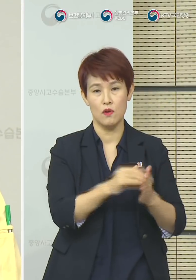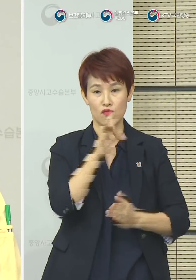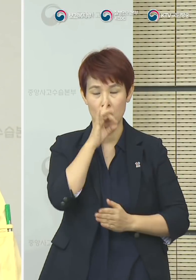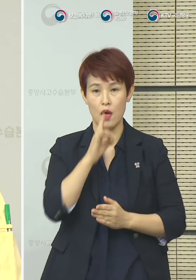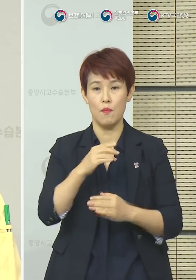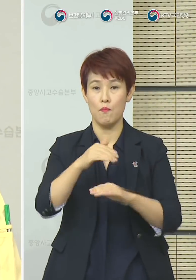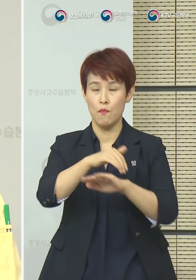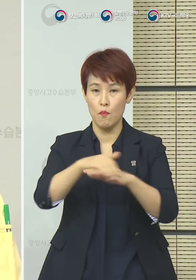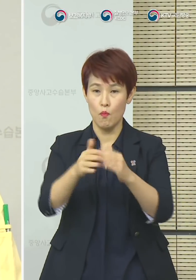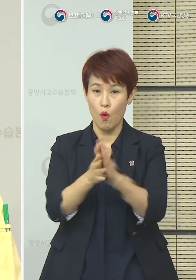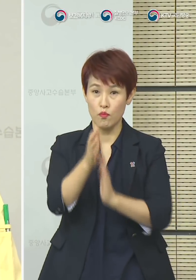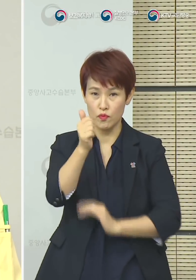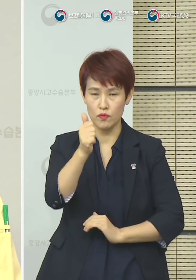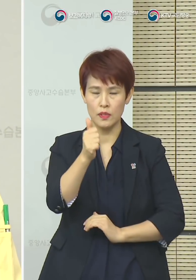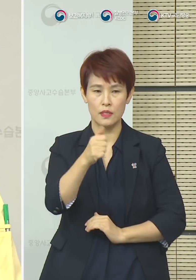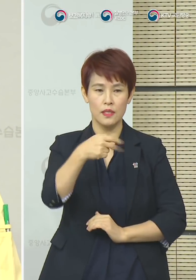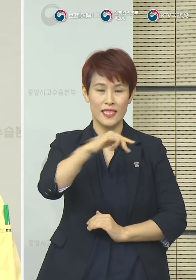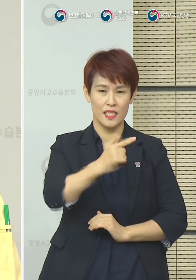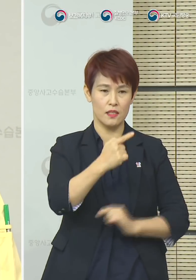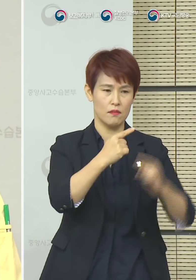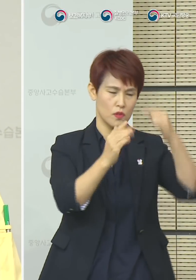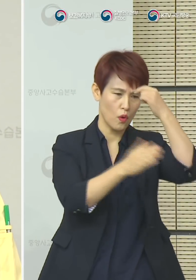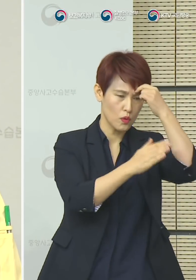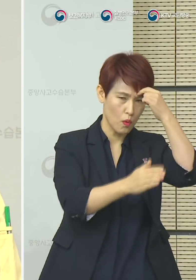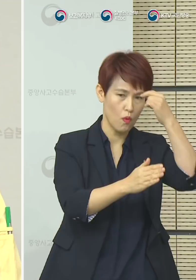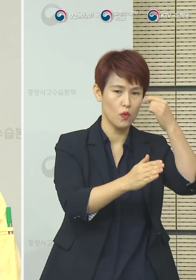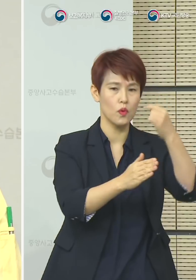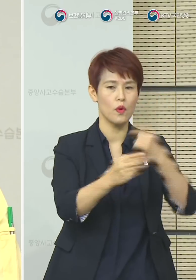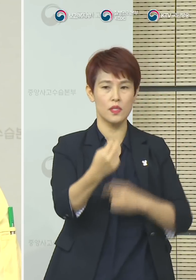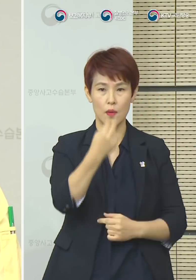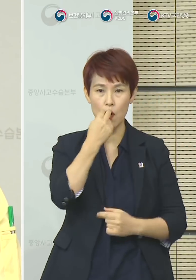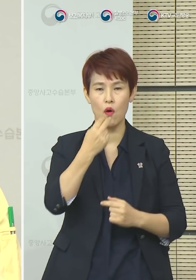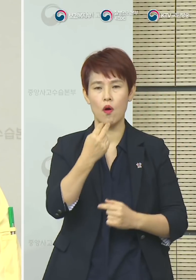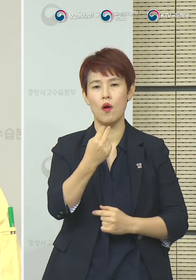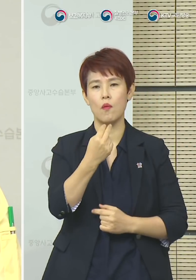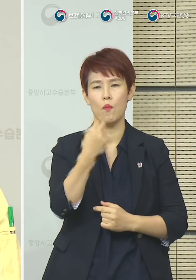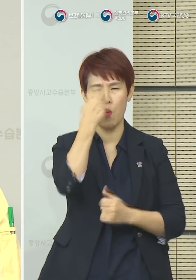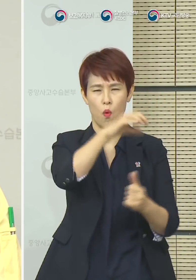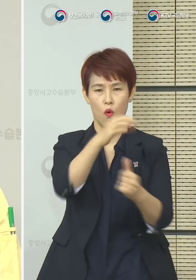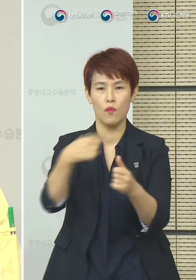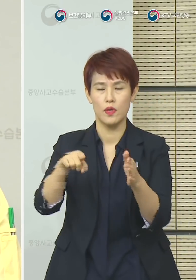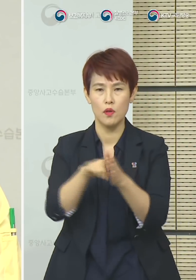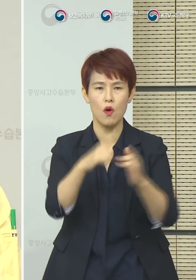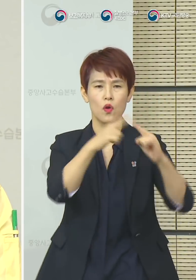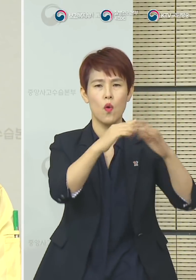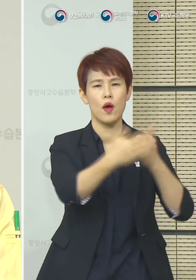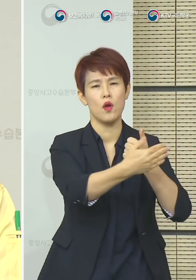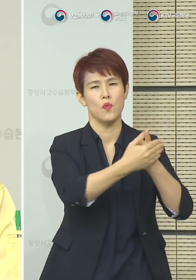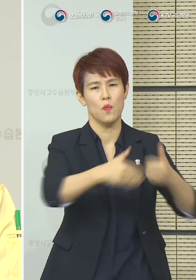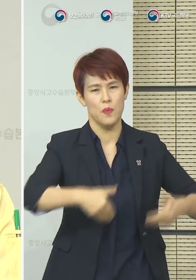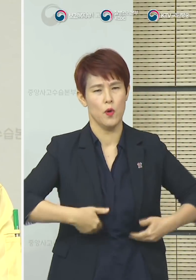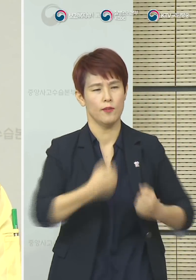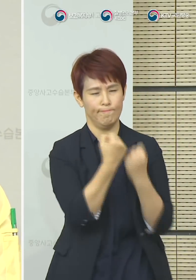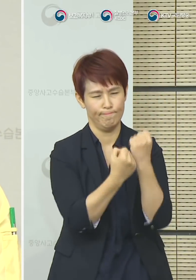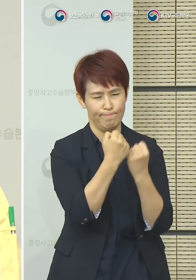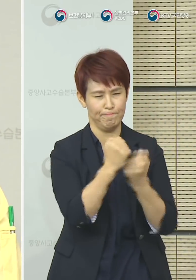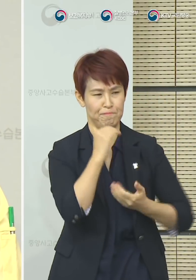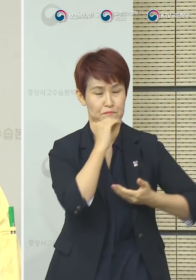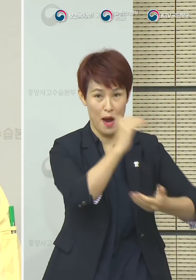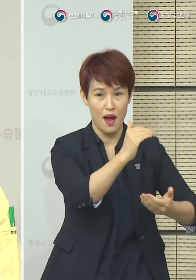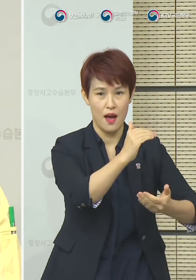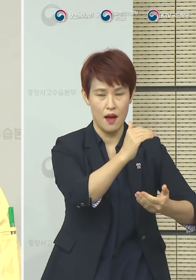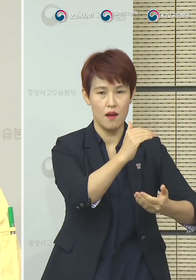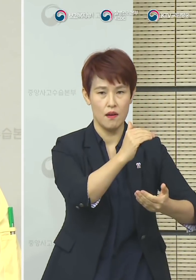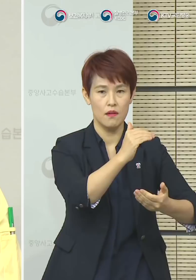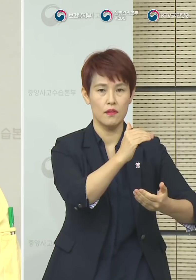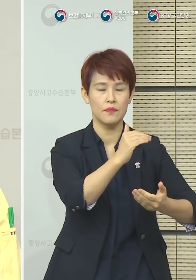중대본은 신도들과 국민들의 생명보호와 안전을 위해 교회 측의 협조가 필요하다는 점을 설득하였고,